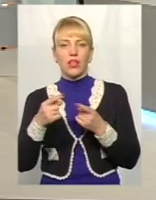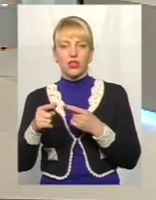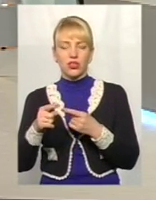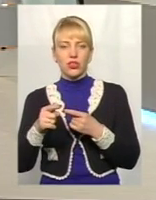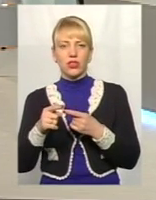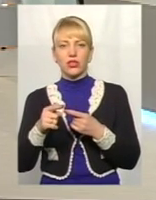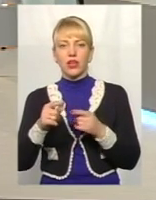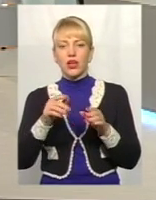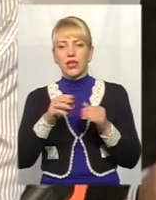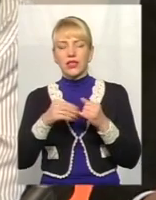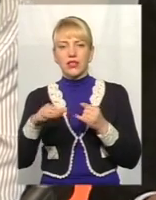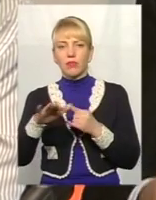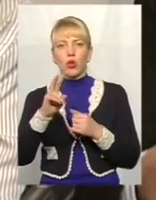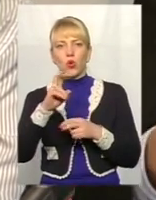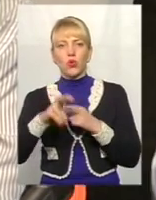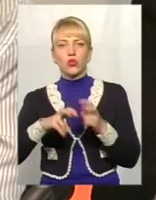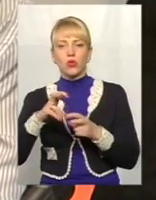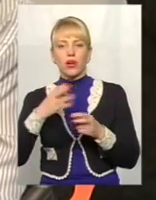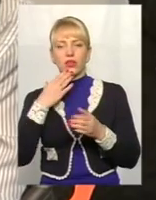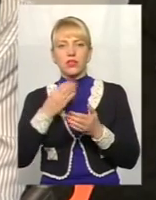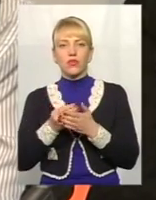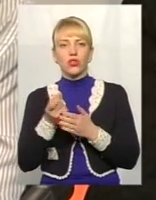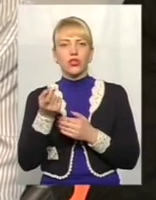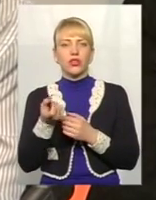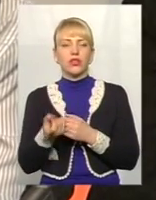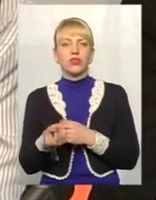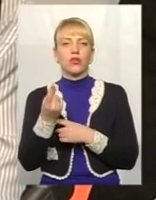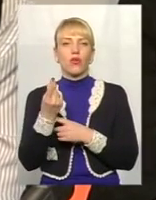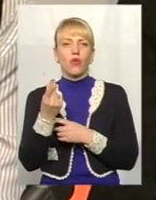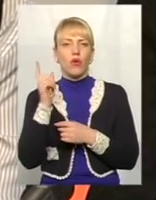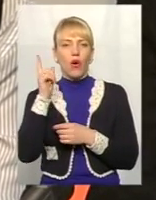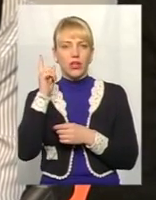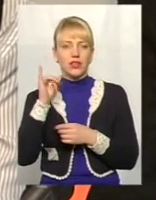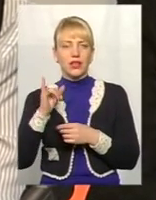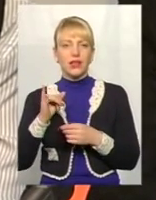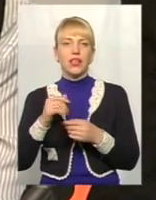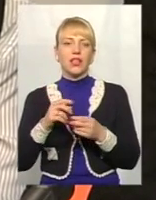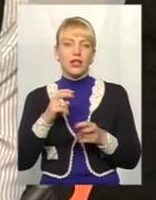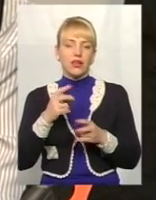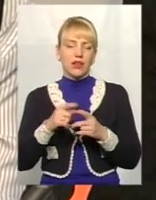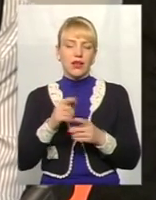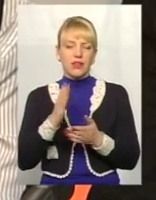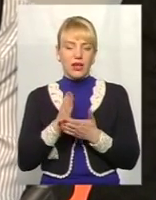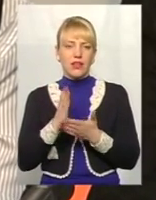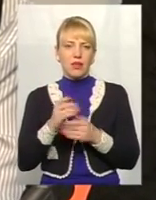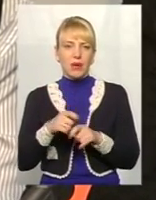континентах, але шукають свої корені і хочуть знати. І є матеріали, є на сьогоднішній день.